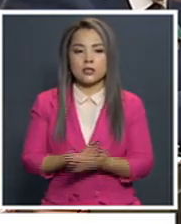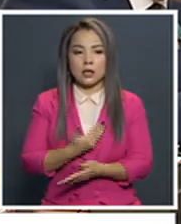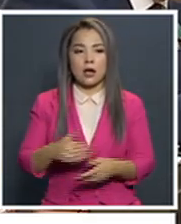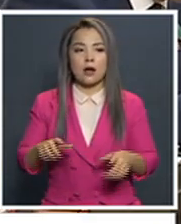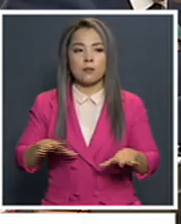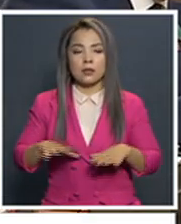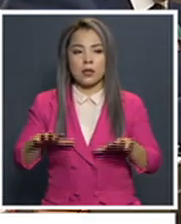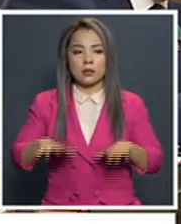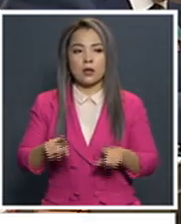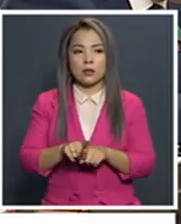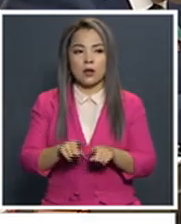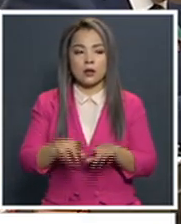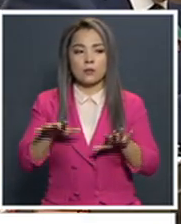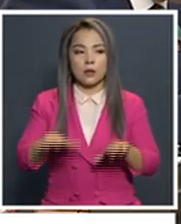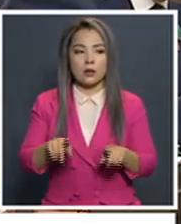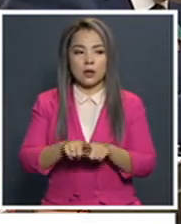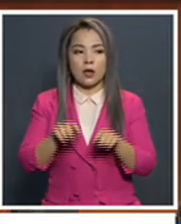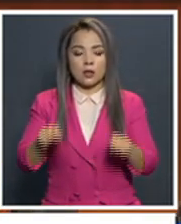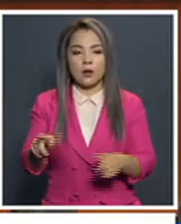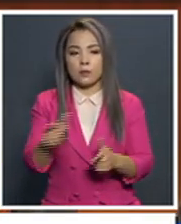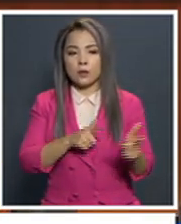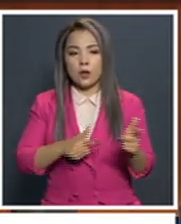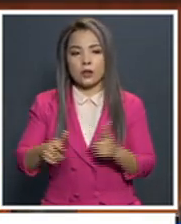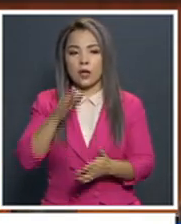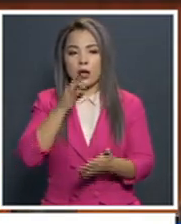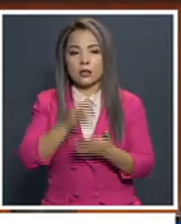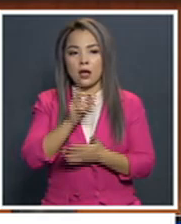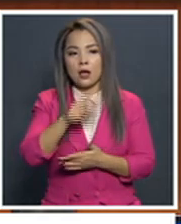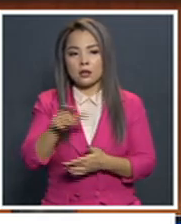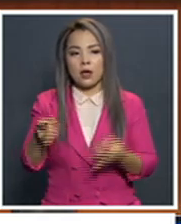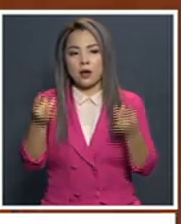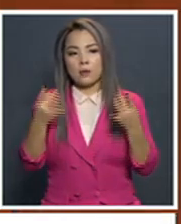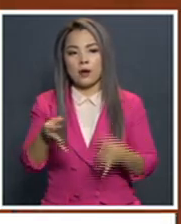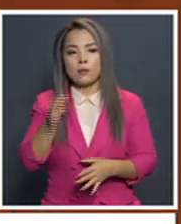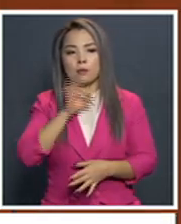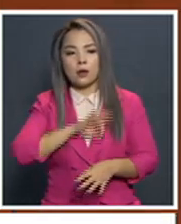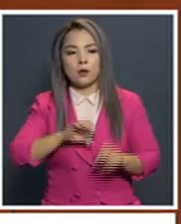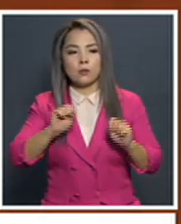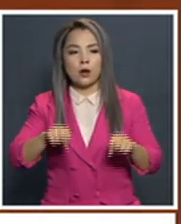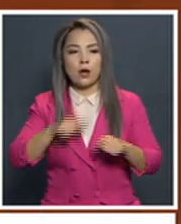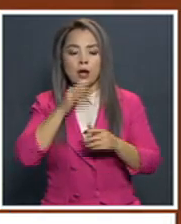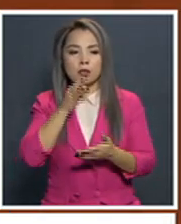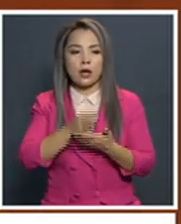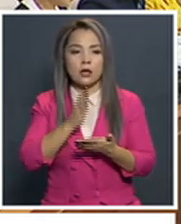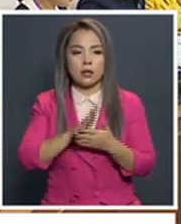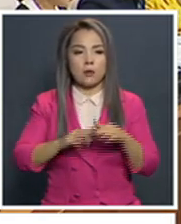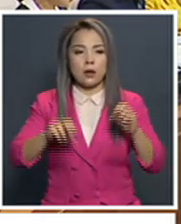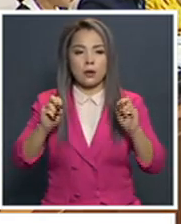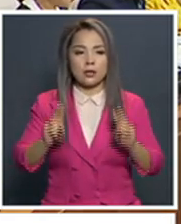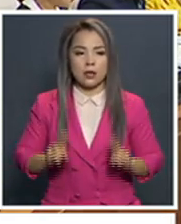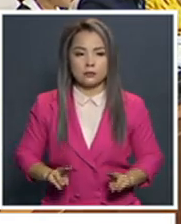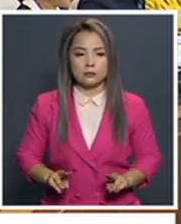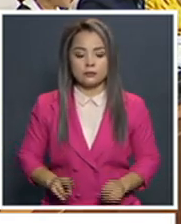толығымен дайын. Ең бастысы, бұл шешім қарапайым халық үшін аса тиімді болады деп отыр мамандар.